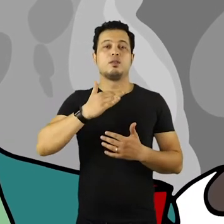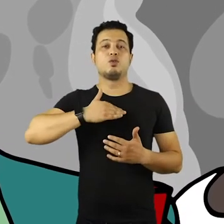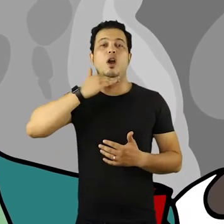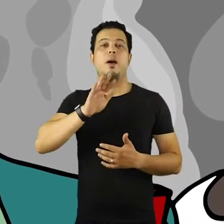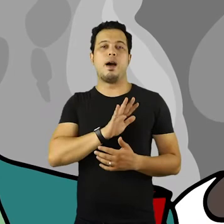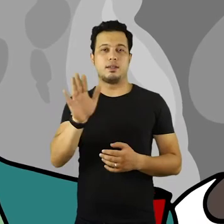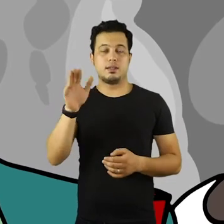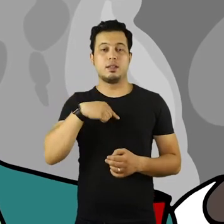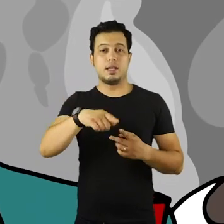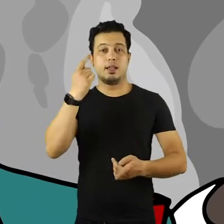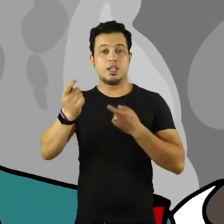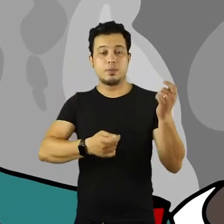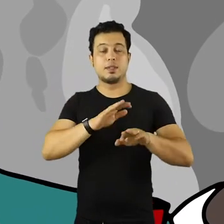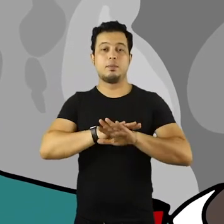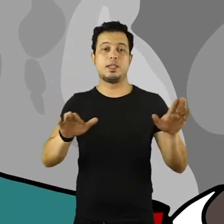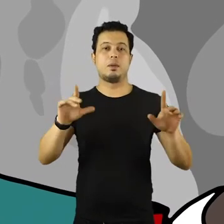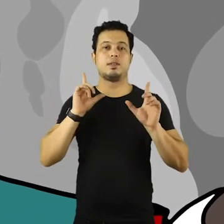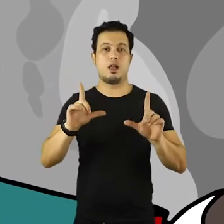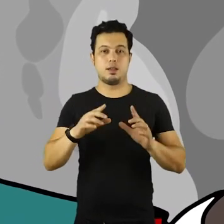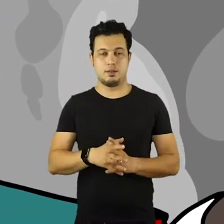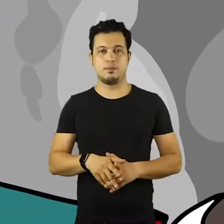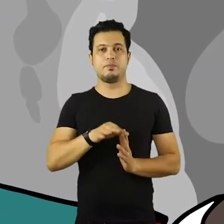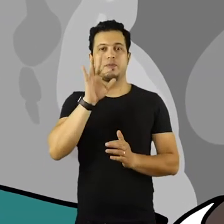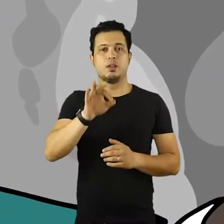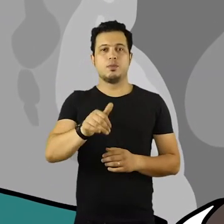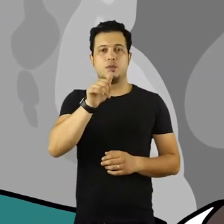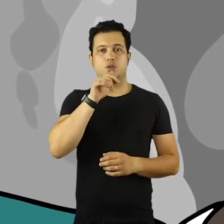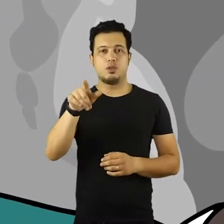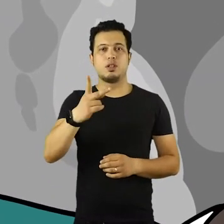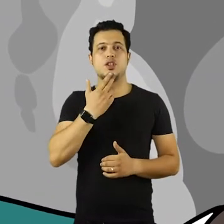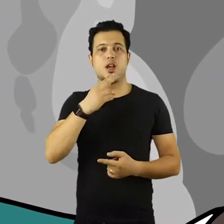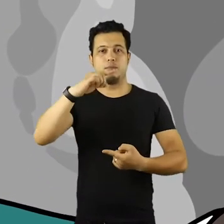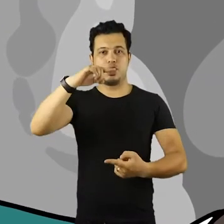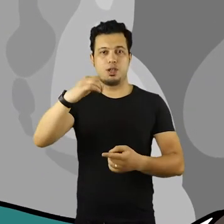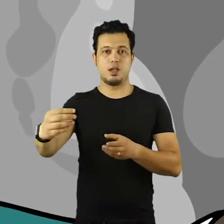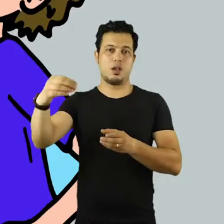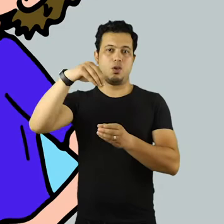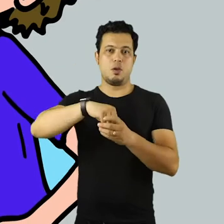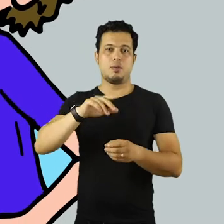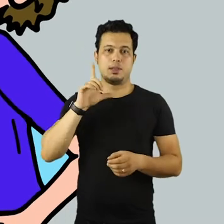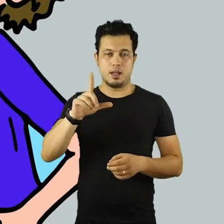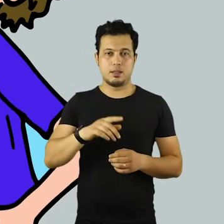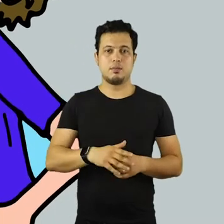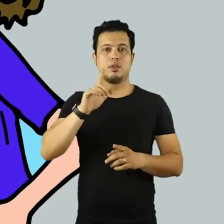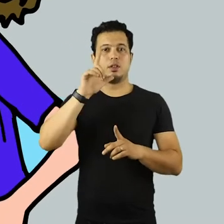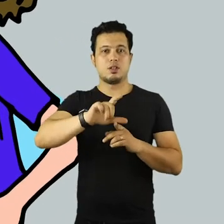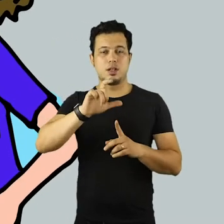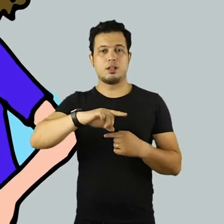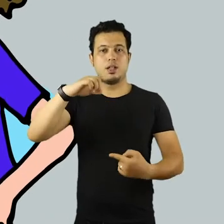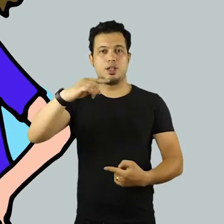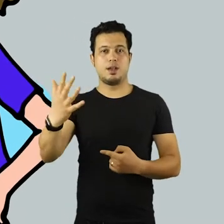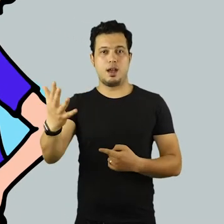an evvel işimizi tamamlamalıyız. Önce suyu şu cam şişeye dolduralım. Çınar şişeyi